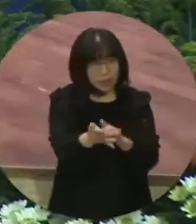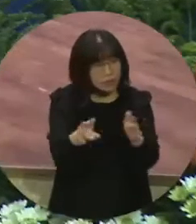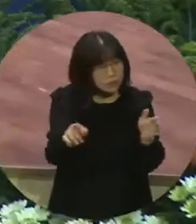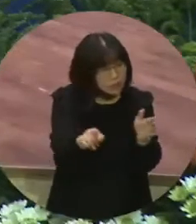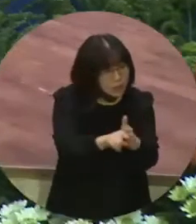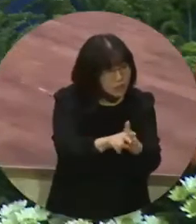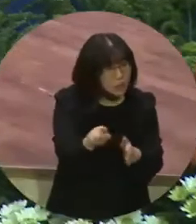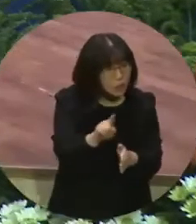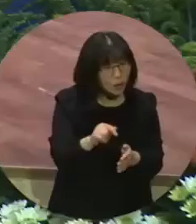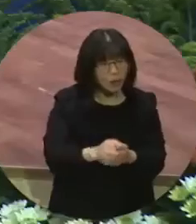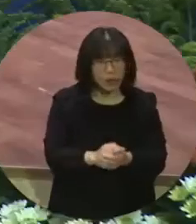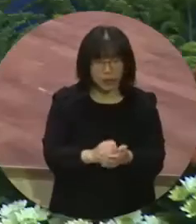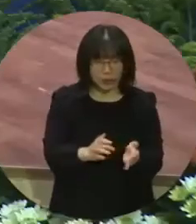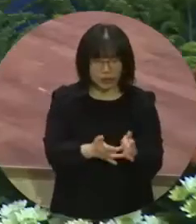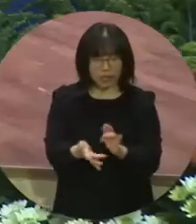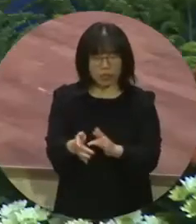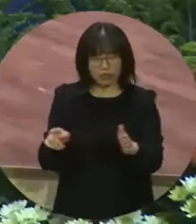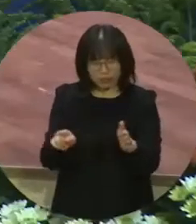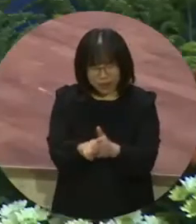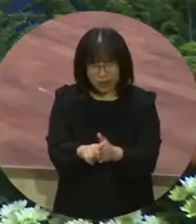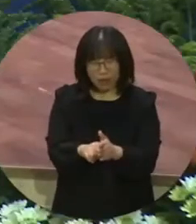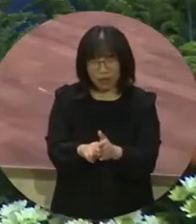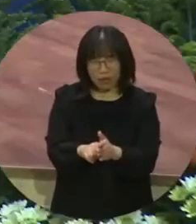믿는다는 이 말이 중요한 것이 아니고